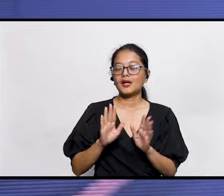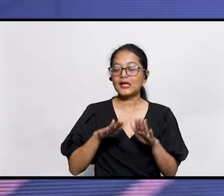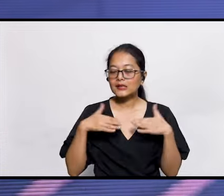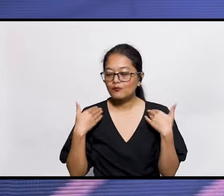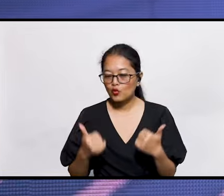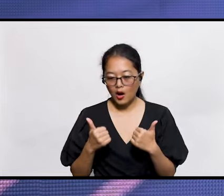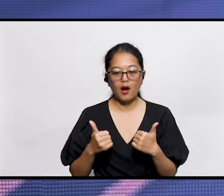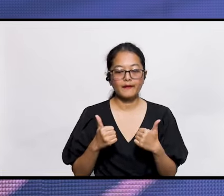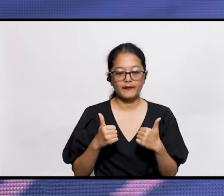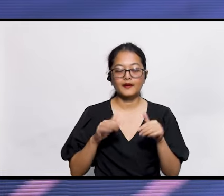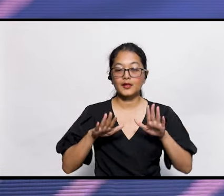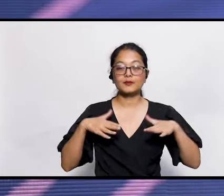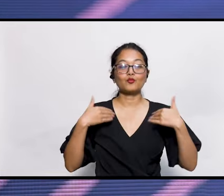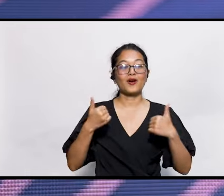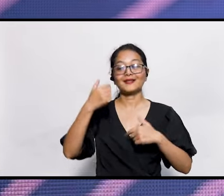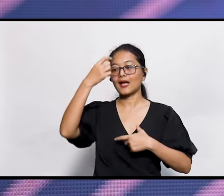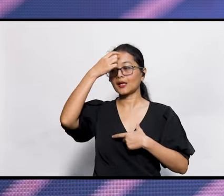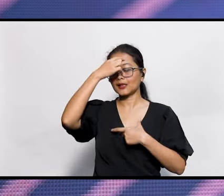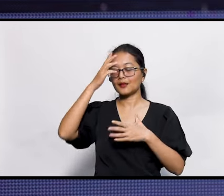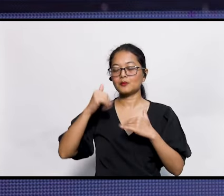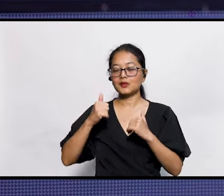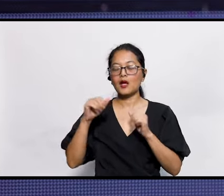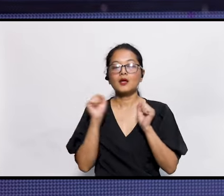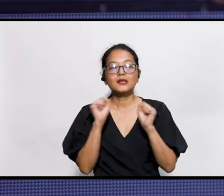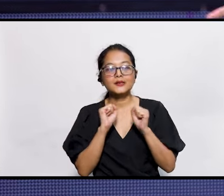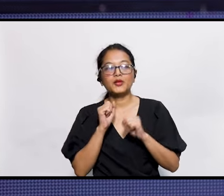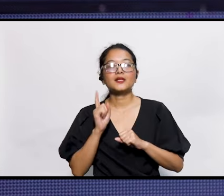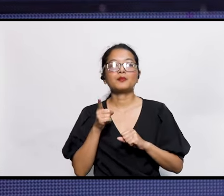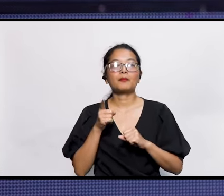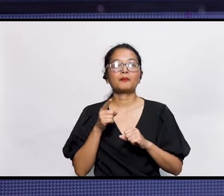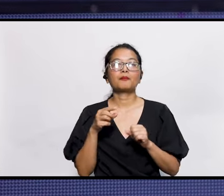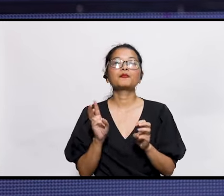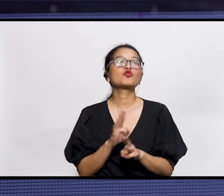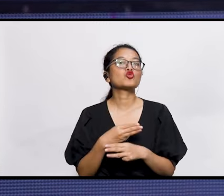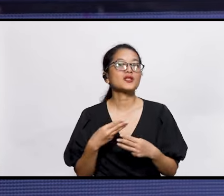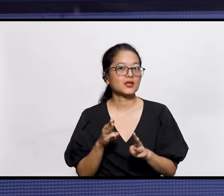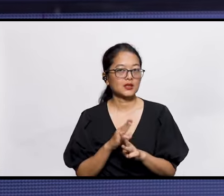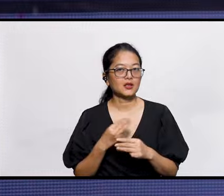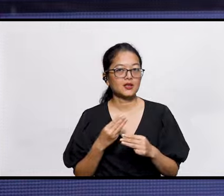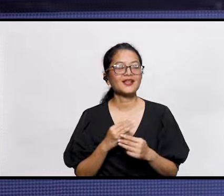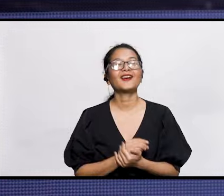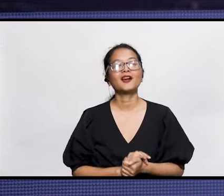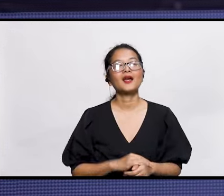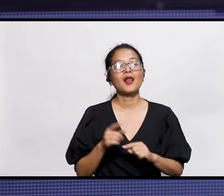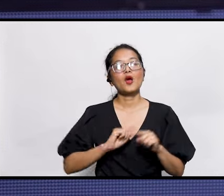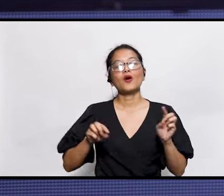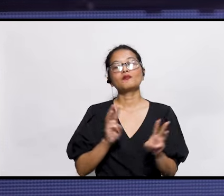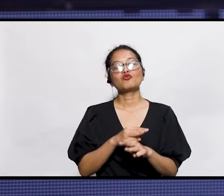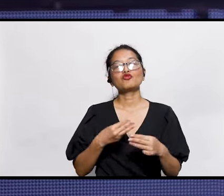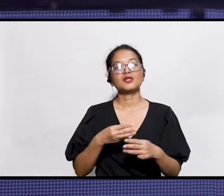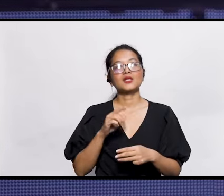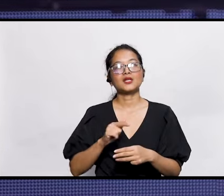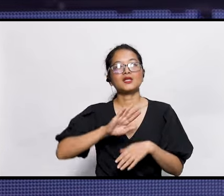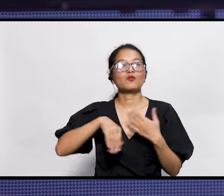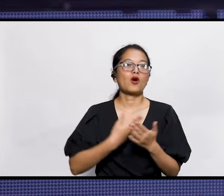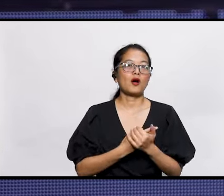kembuhannya bisa dipercepat lewat Mus lewat musik ini